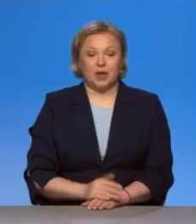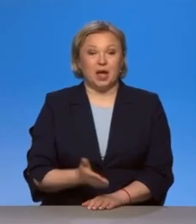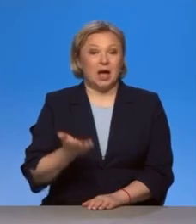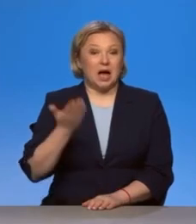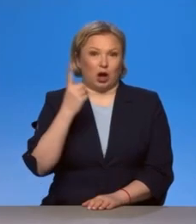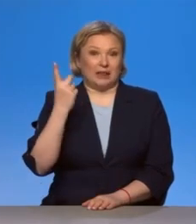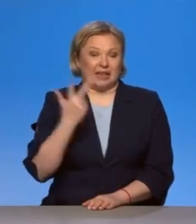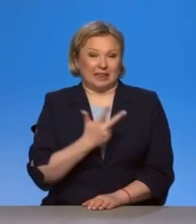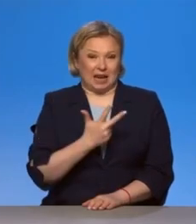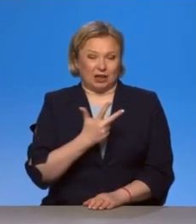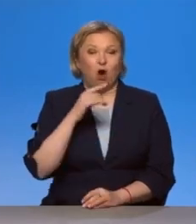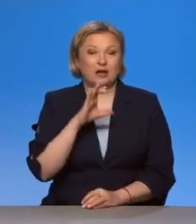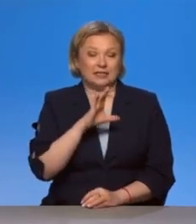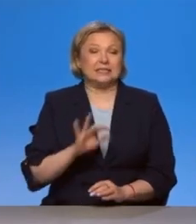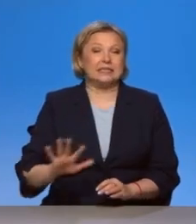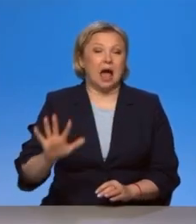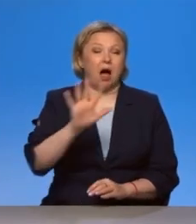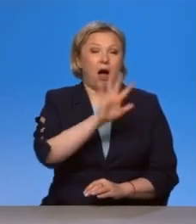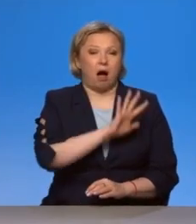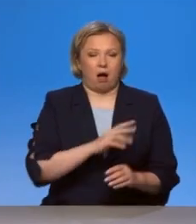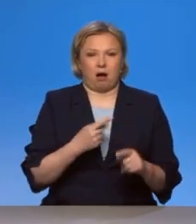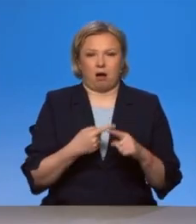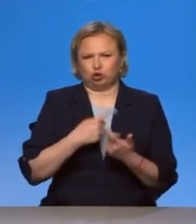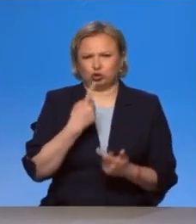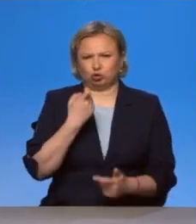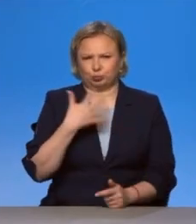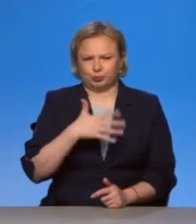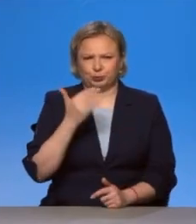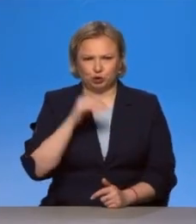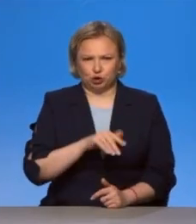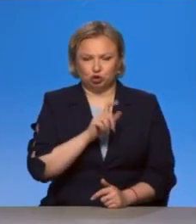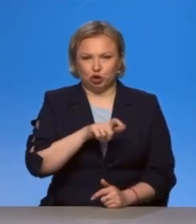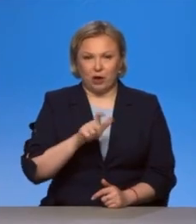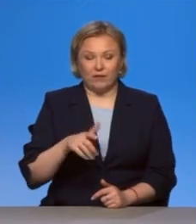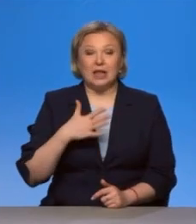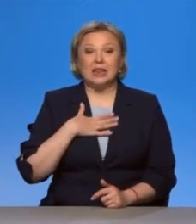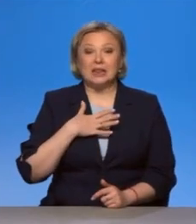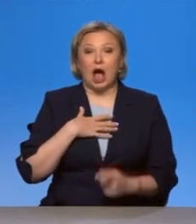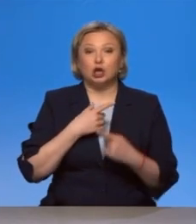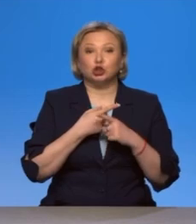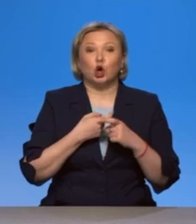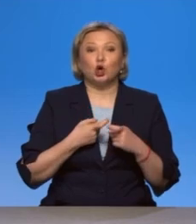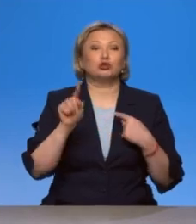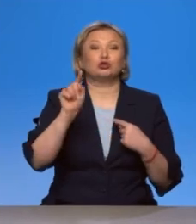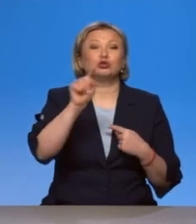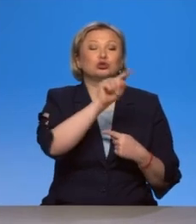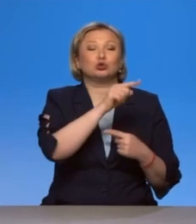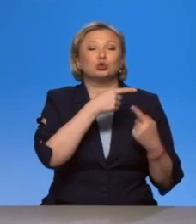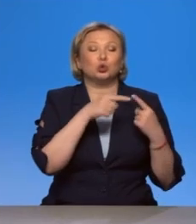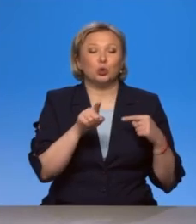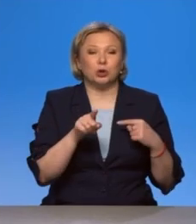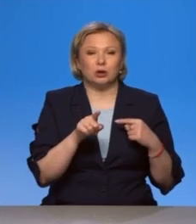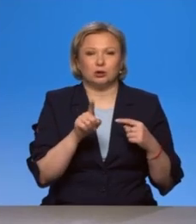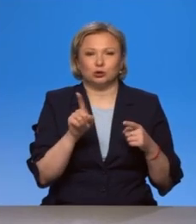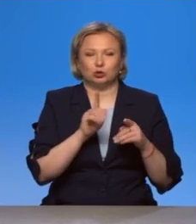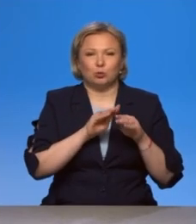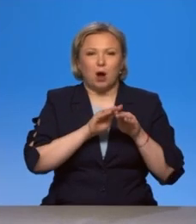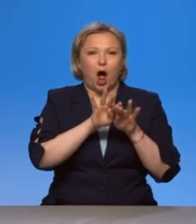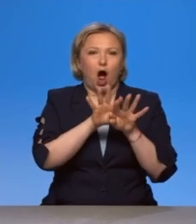кружева России – это именно елецкие кружевницы. Наши кружева отличаются от других своей